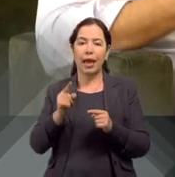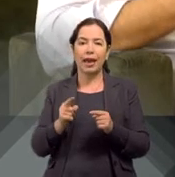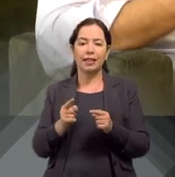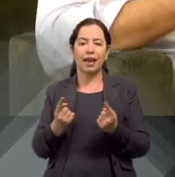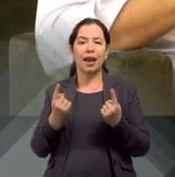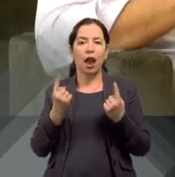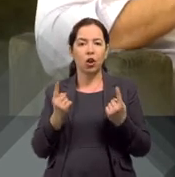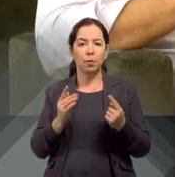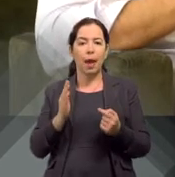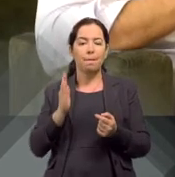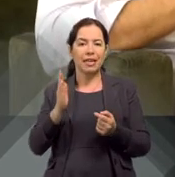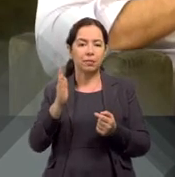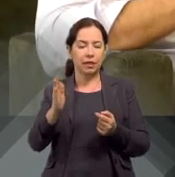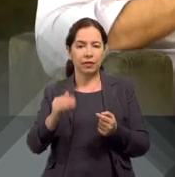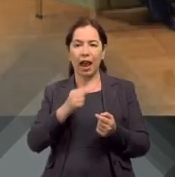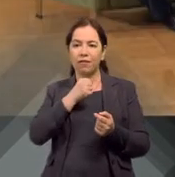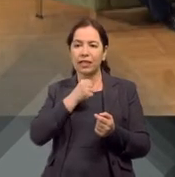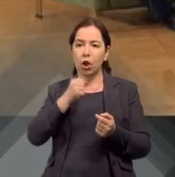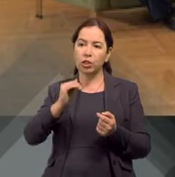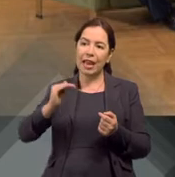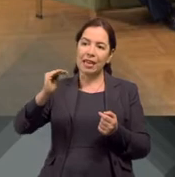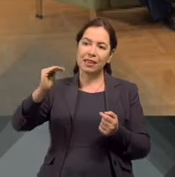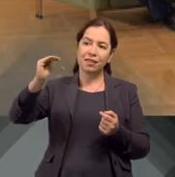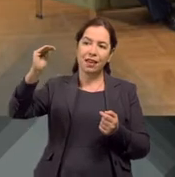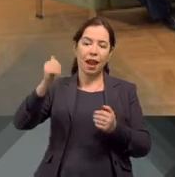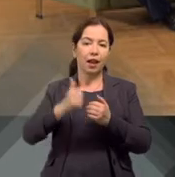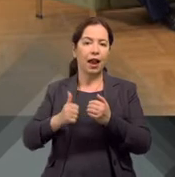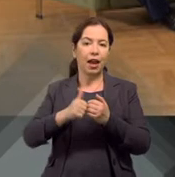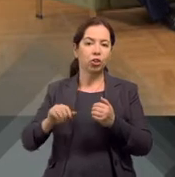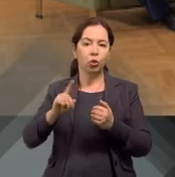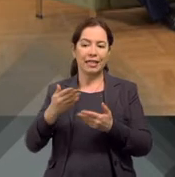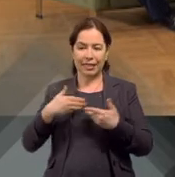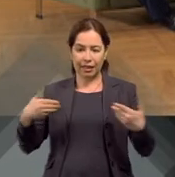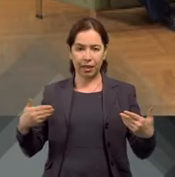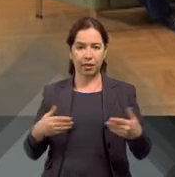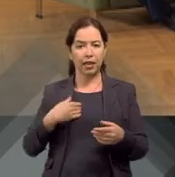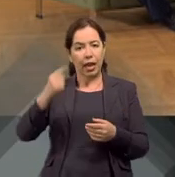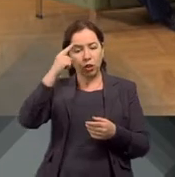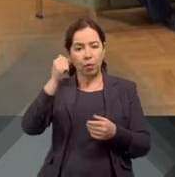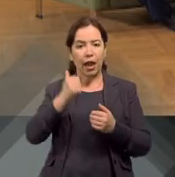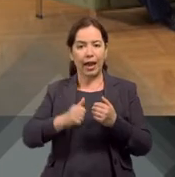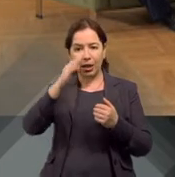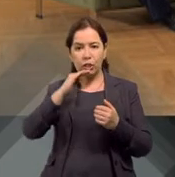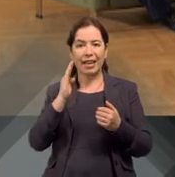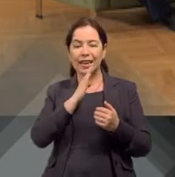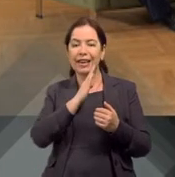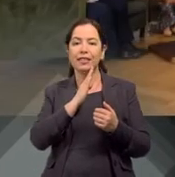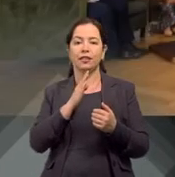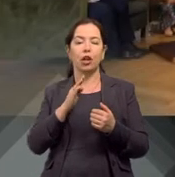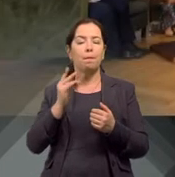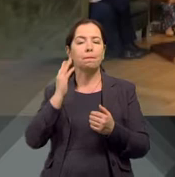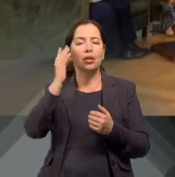огромная перспектива взросления каждого из нас. Я думаю, каждый родитель мечтает научиться такого рода